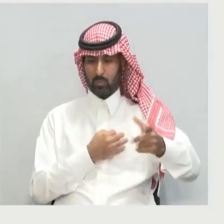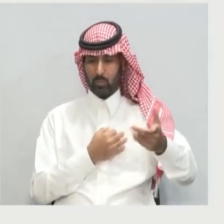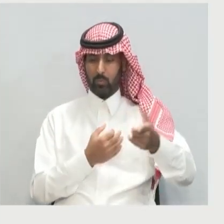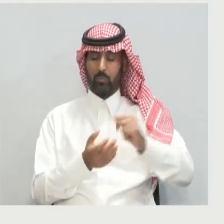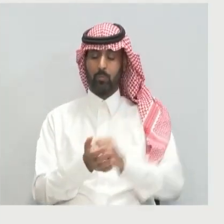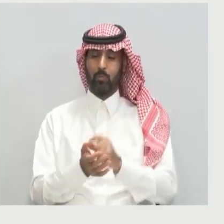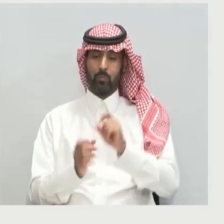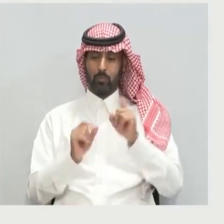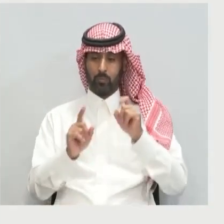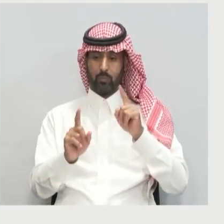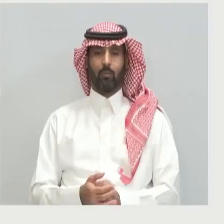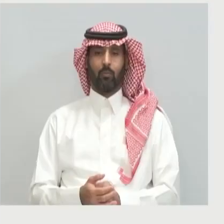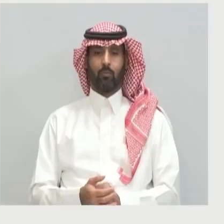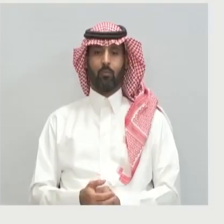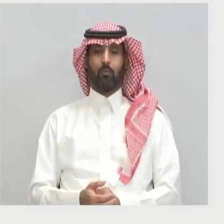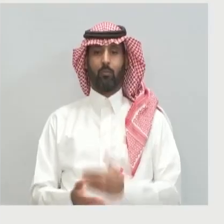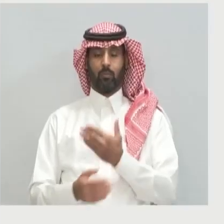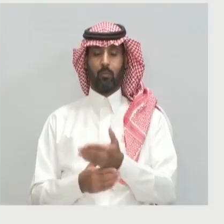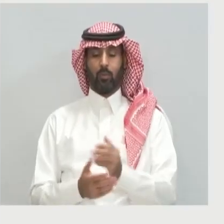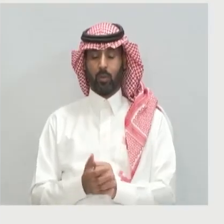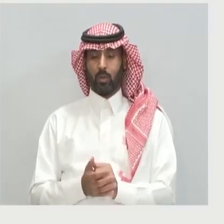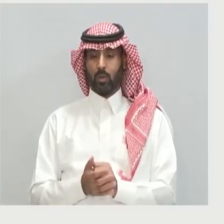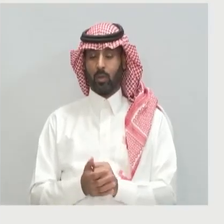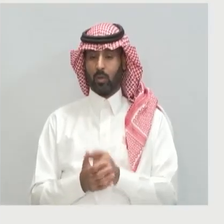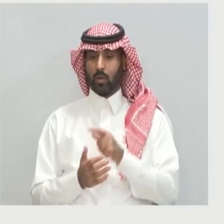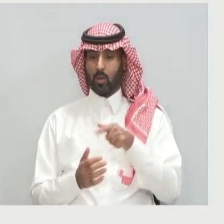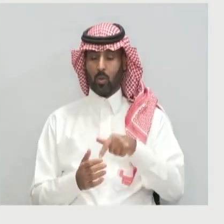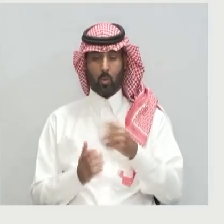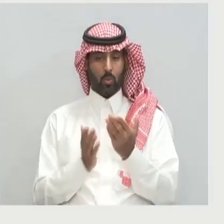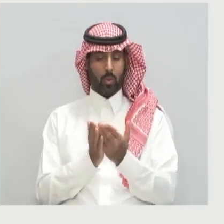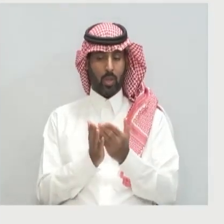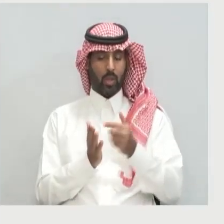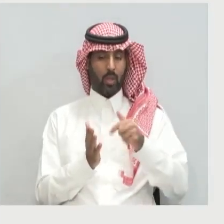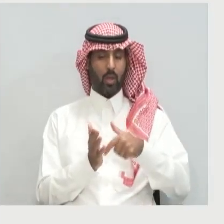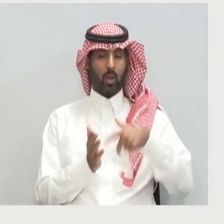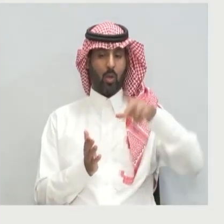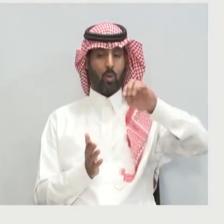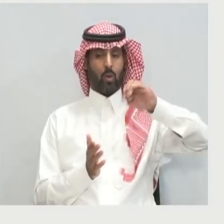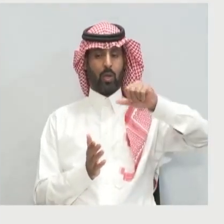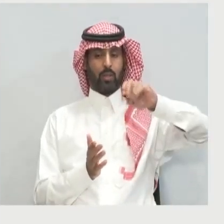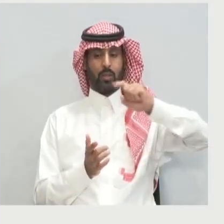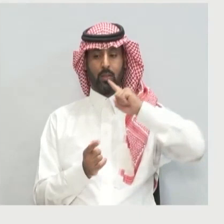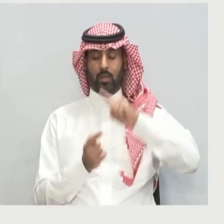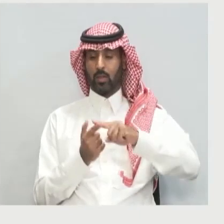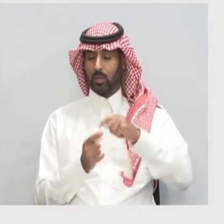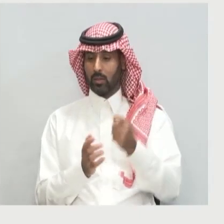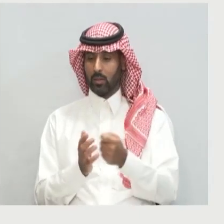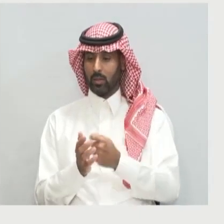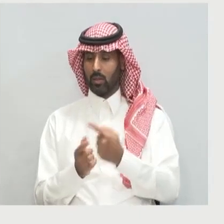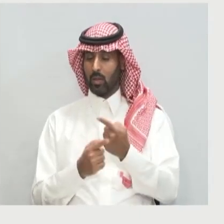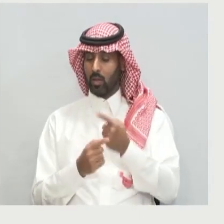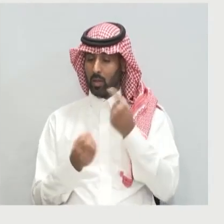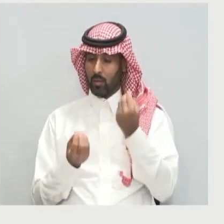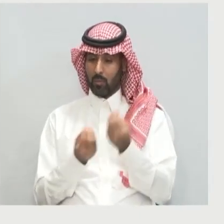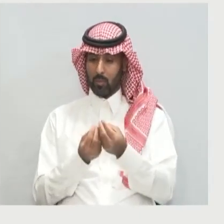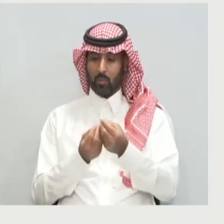الانترنت مشروع الوحده في هذا المشروع ستشكل مجموعه مع زملائك